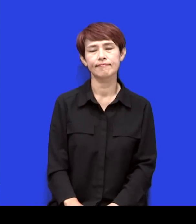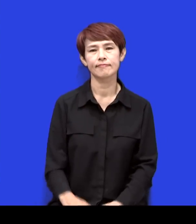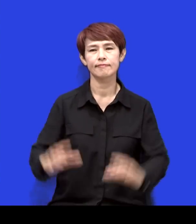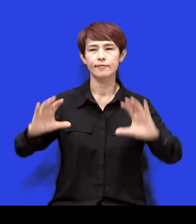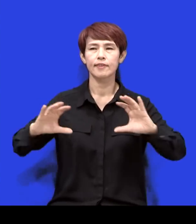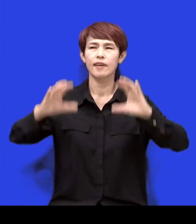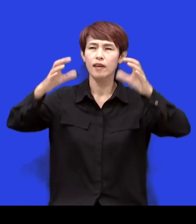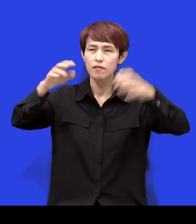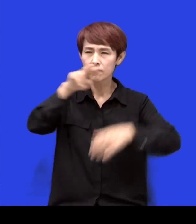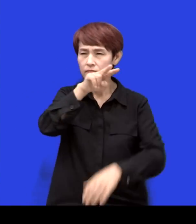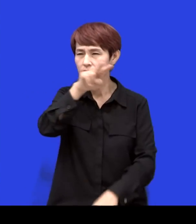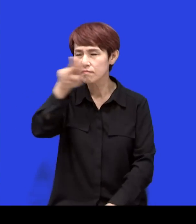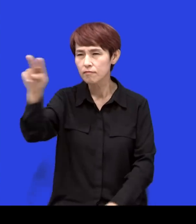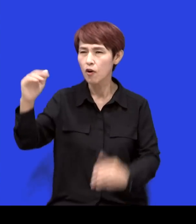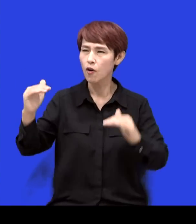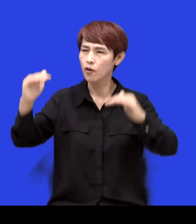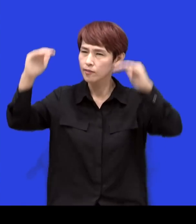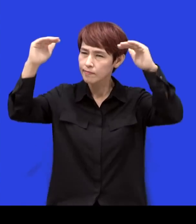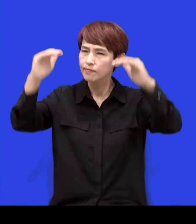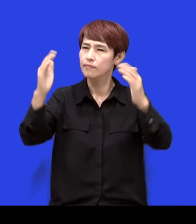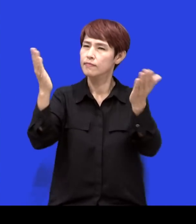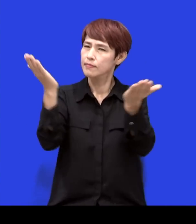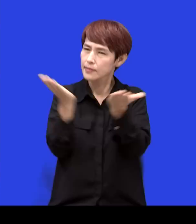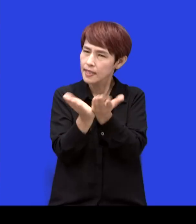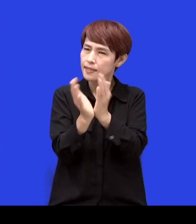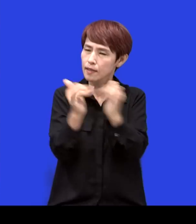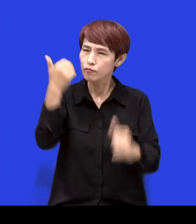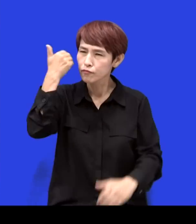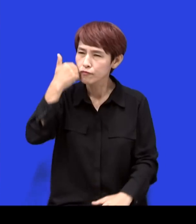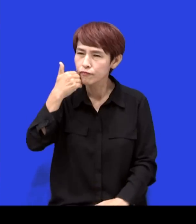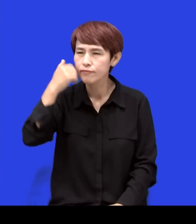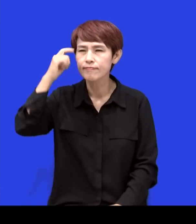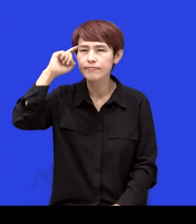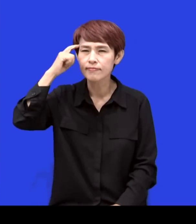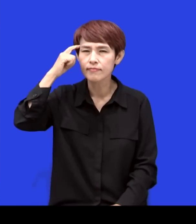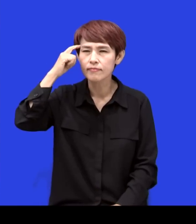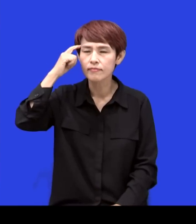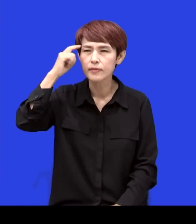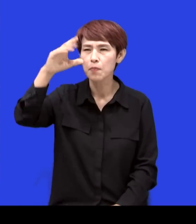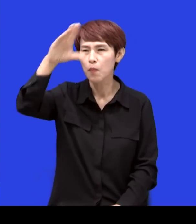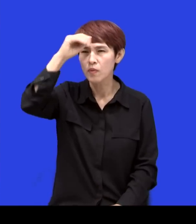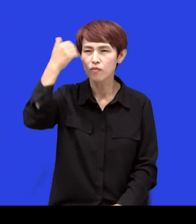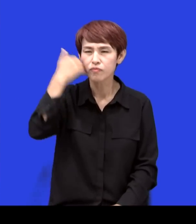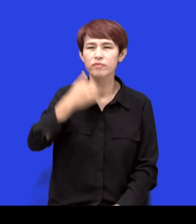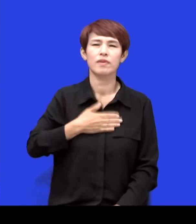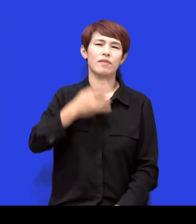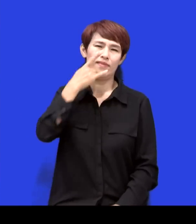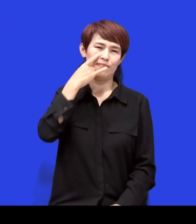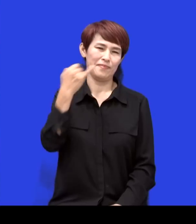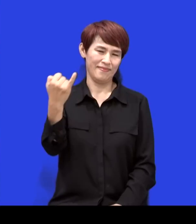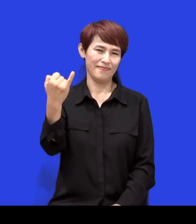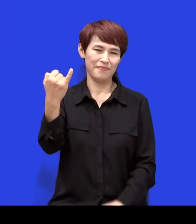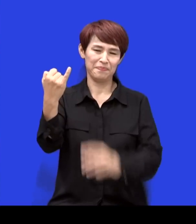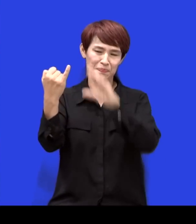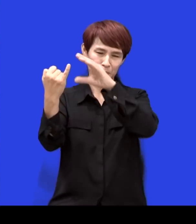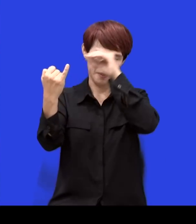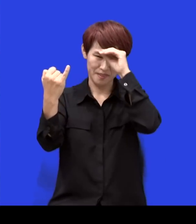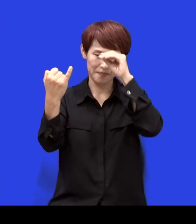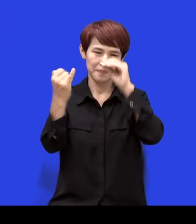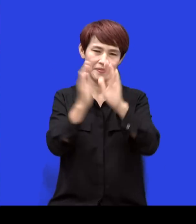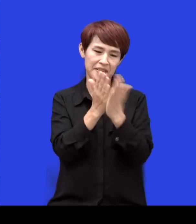예, 주변에 도움을 줄 수 있는 이런 어른들을 생각하며 썼고 네. 그 모델 중에 한 분이 저희 어머니이기도 합니다.